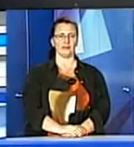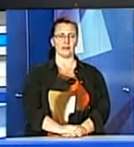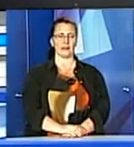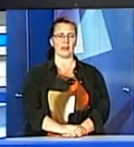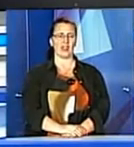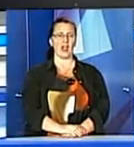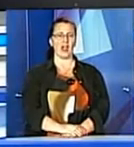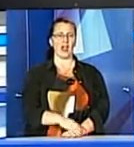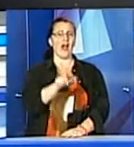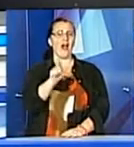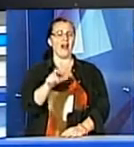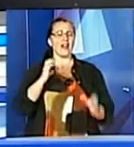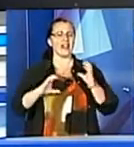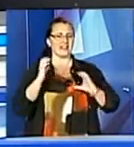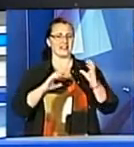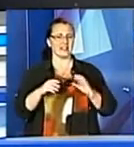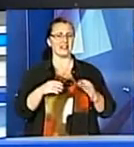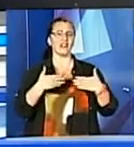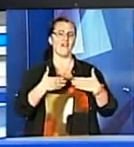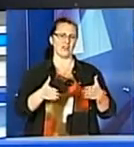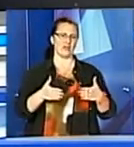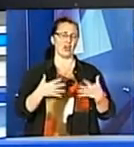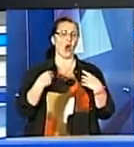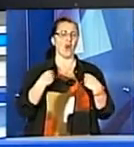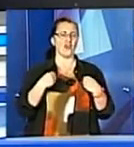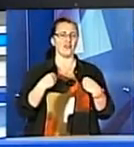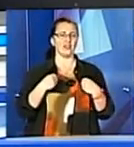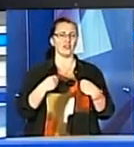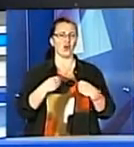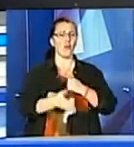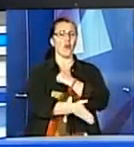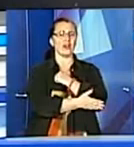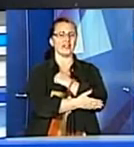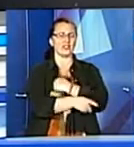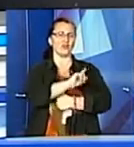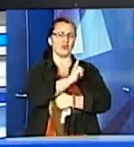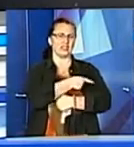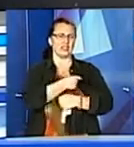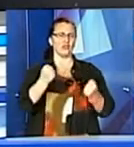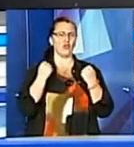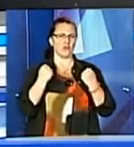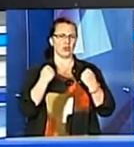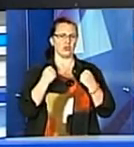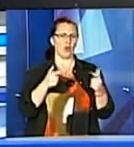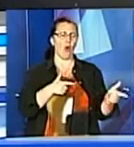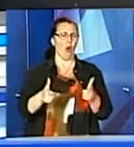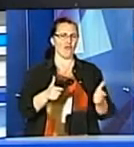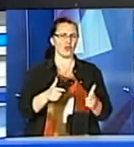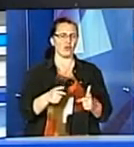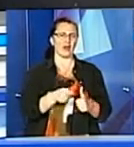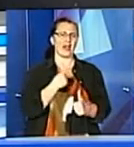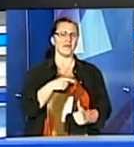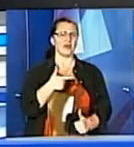Ліцеїсти покинули Альма-Матер. У Львівському ліцеї з посиленою військово-фізичною підготовкою імені Героїв Крут